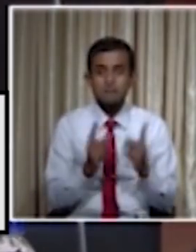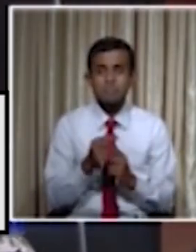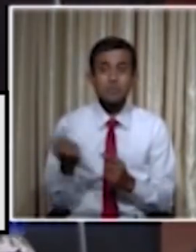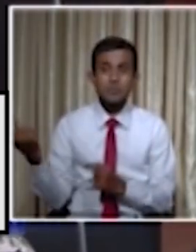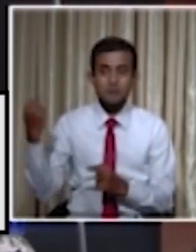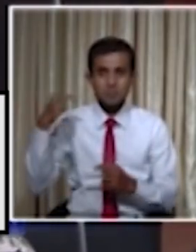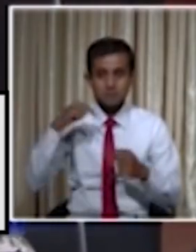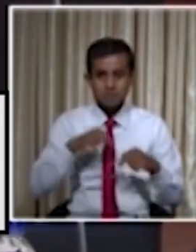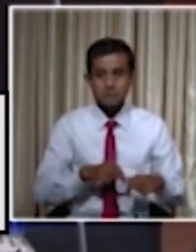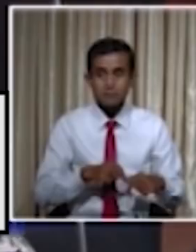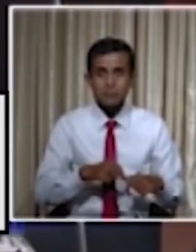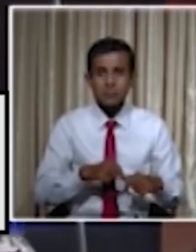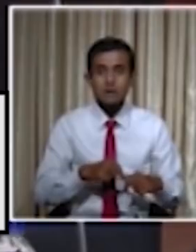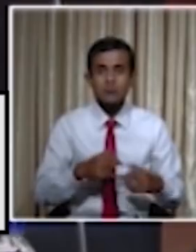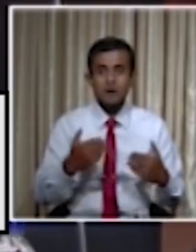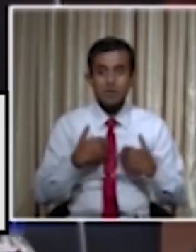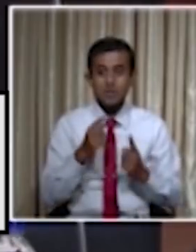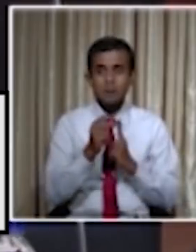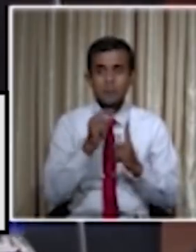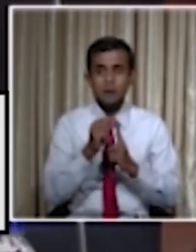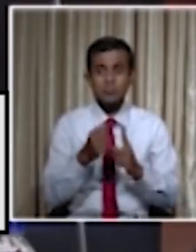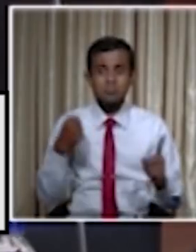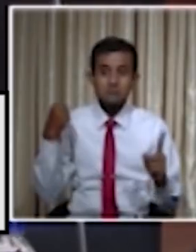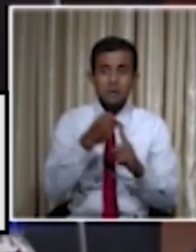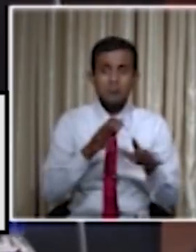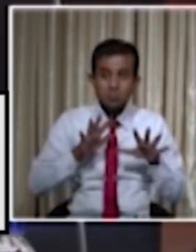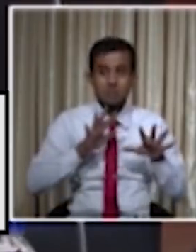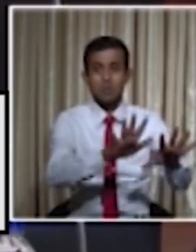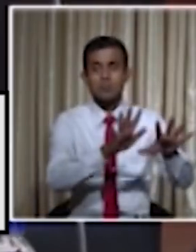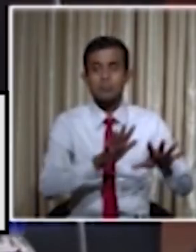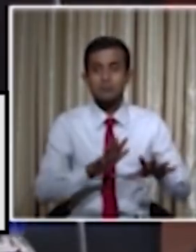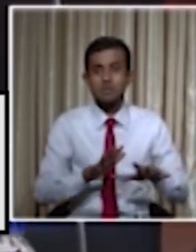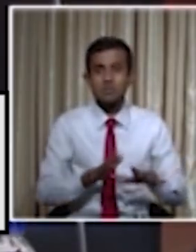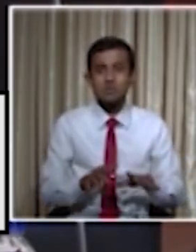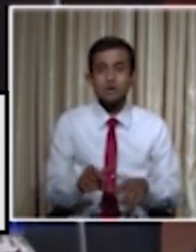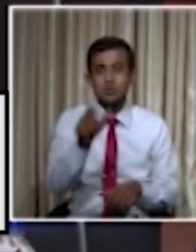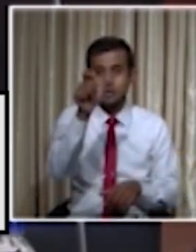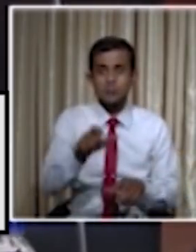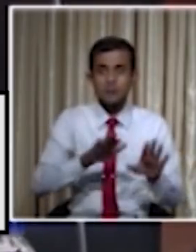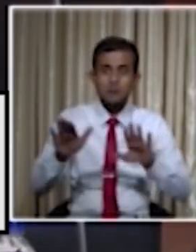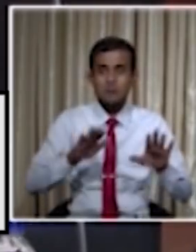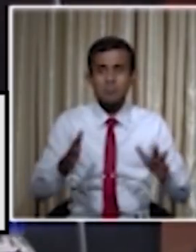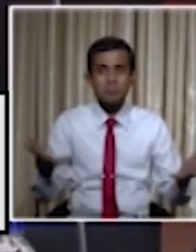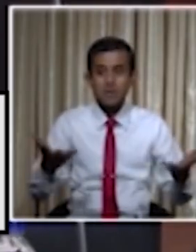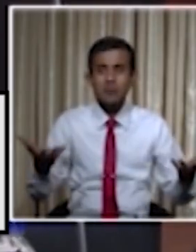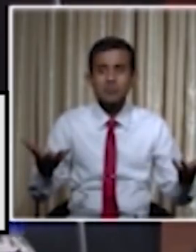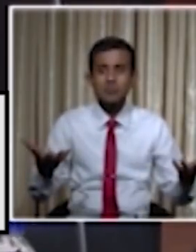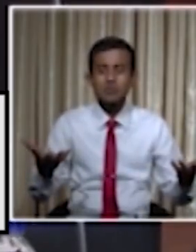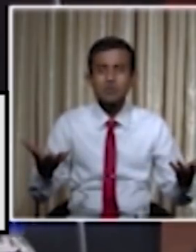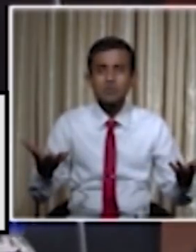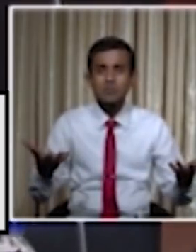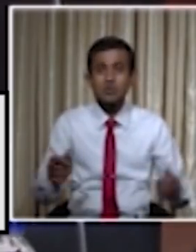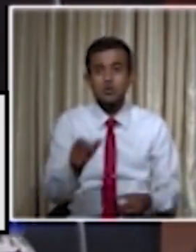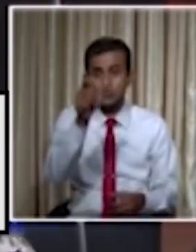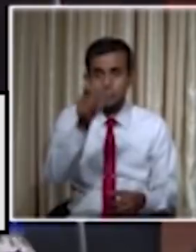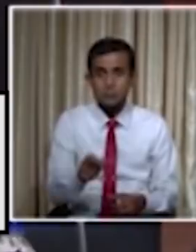ඇවිල්ලා අපේ මන්ත්‍රීවරුන්ට ගහන්න ගිහිල්ලා තල්ලු කළා. ඔබතුමාට මේක පාලනය කරන්න බැරිද? මොකද